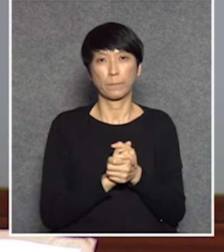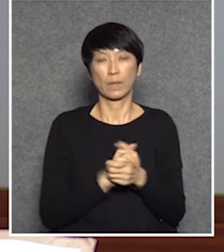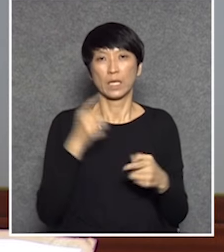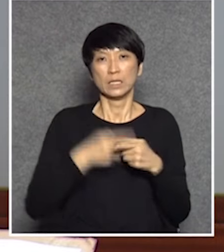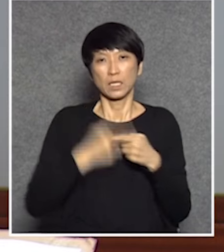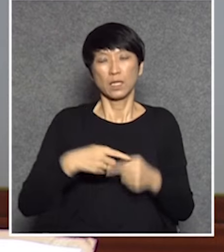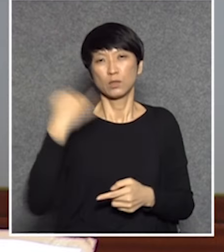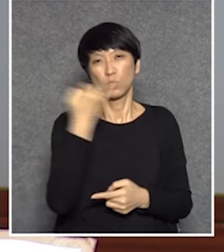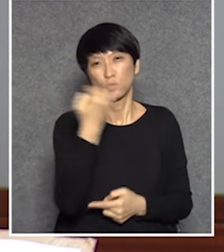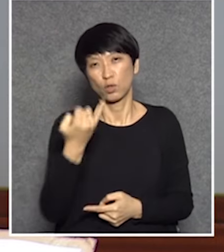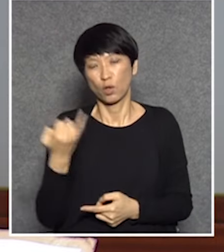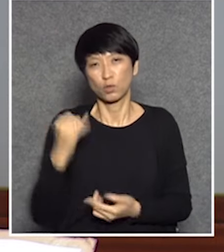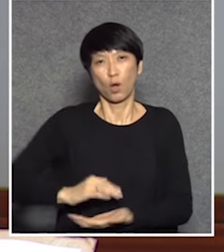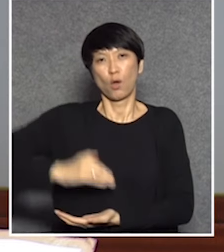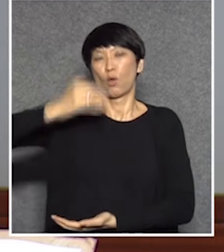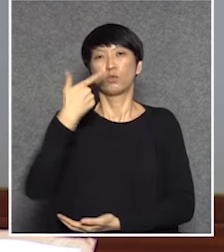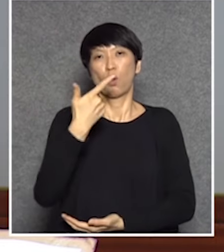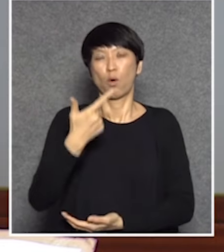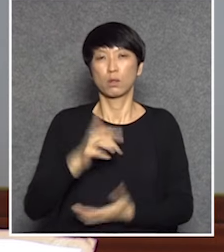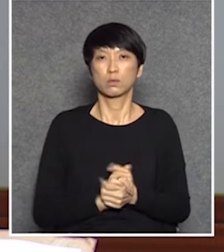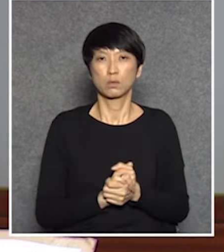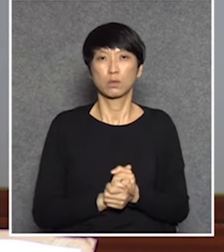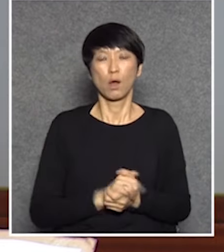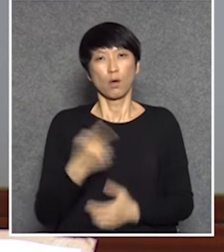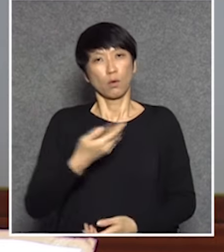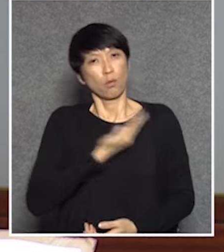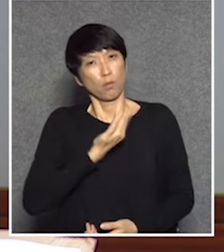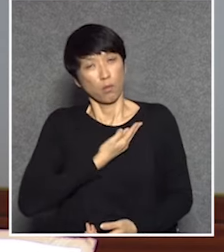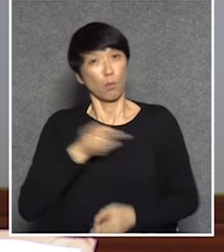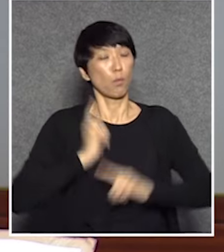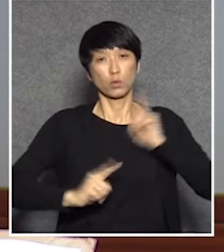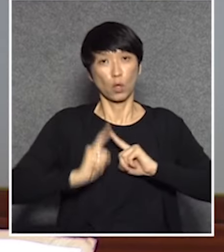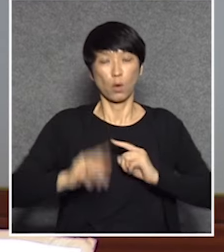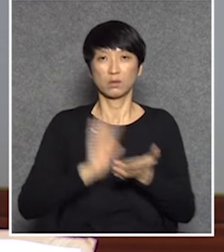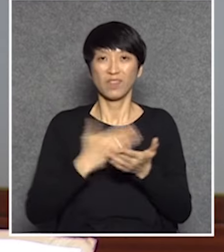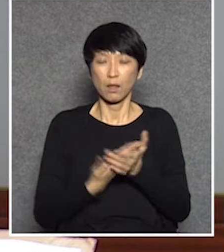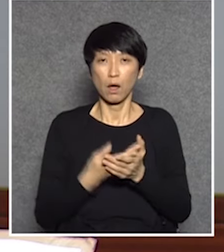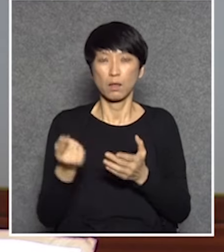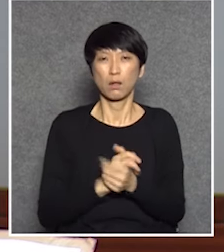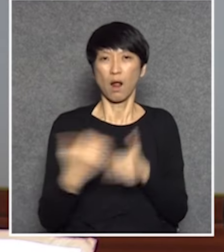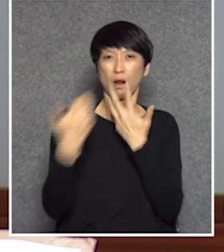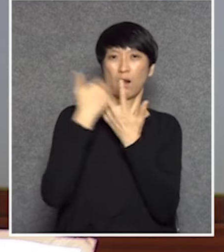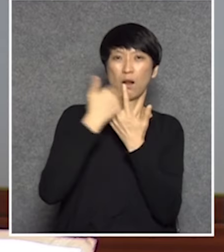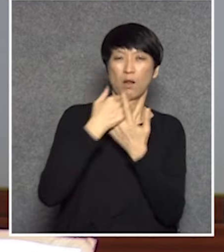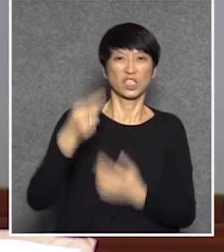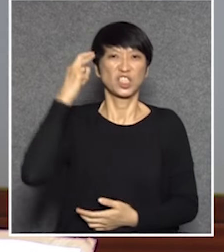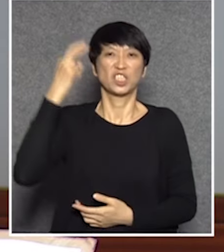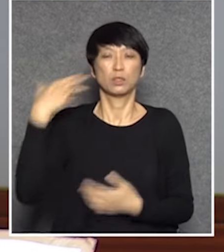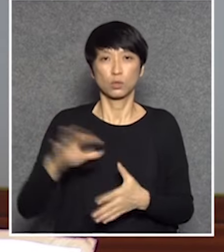輸，我受委屈唔緊要啊，係咪？咁你唔好講話冇咁盡啊嘛，你話喂呢、這個黐線嘅咪